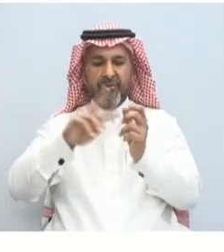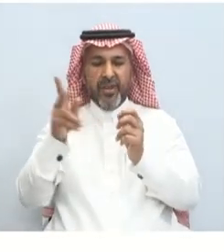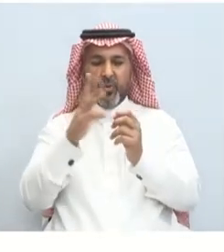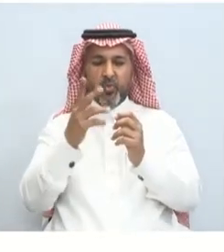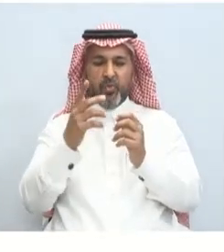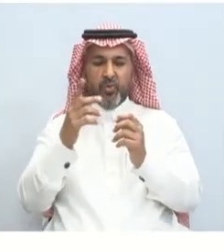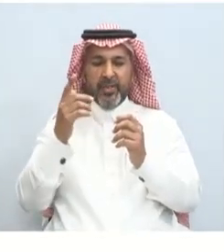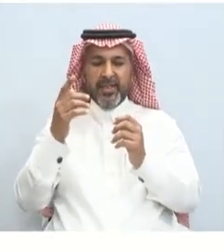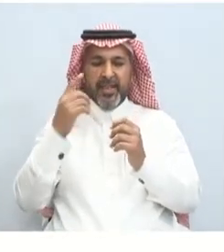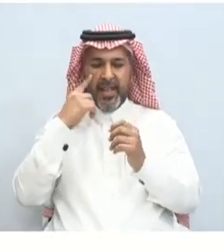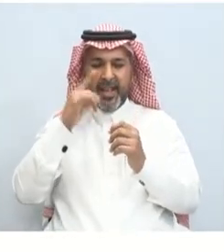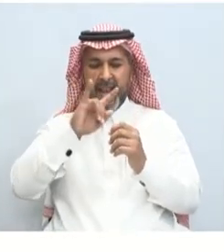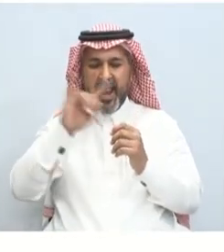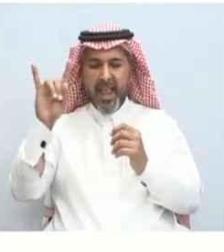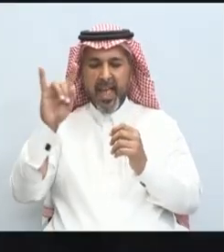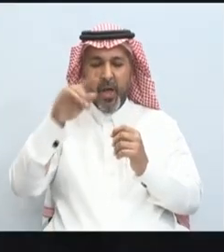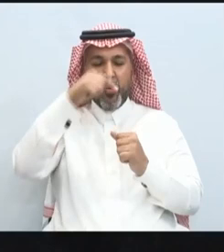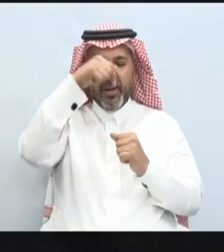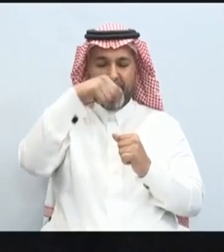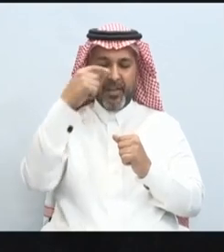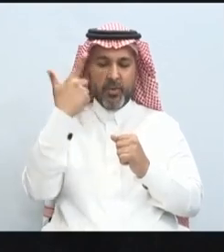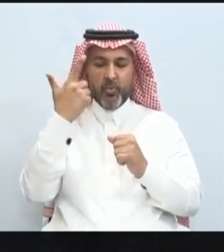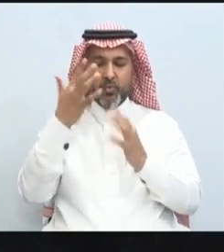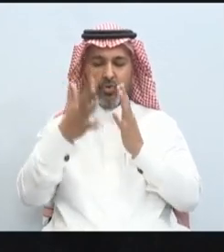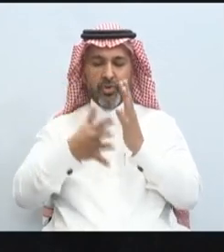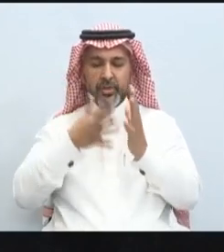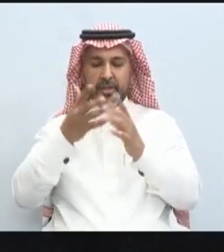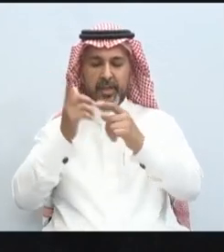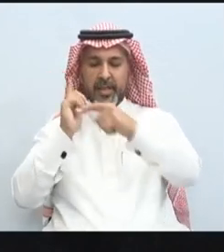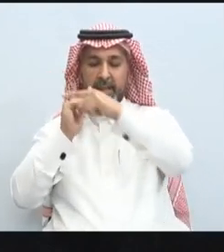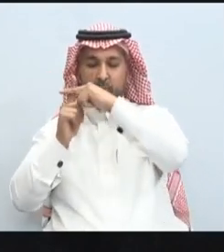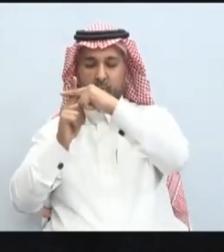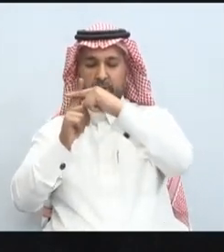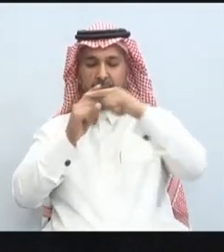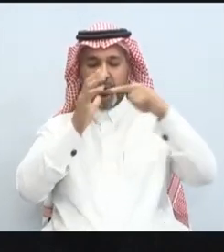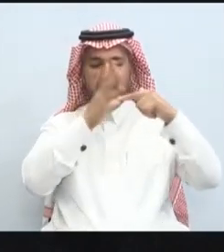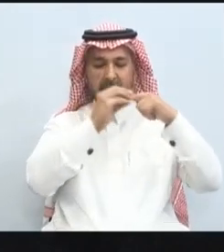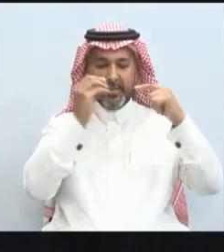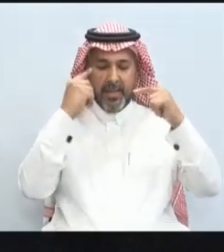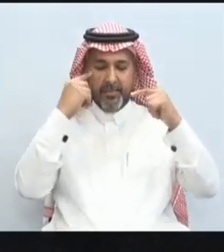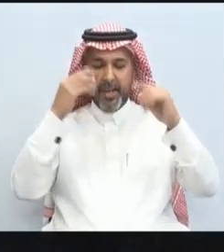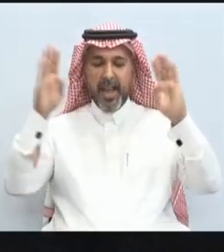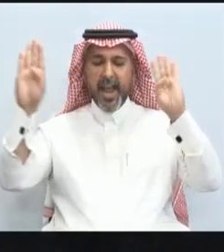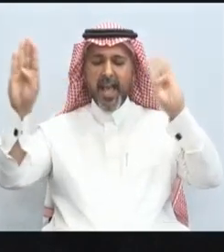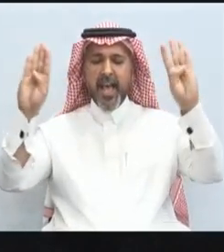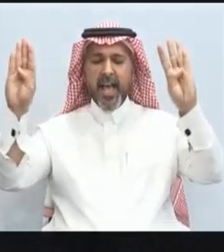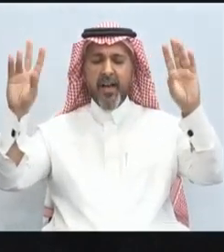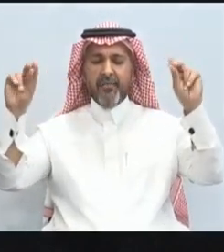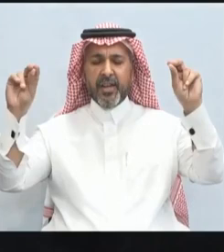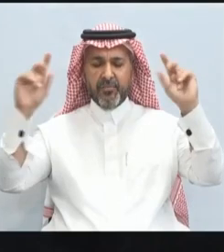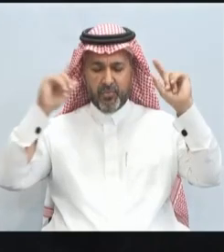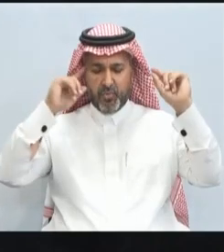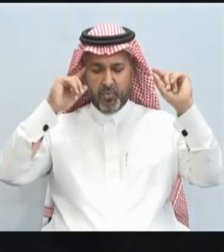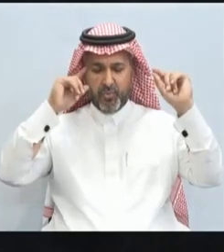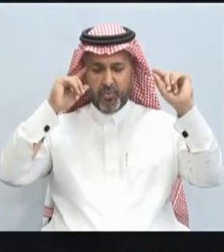الكيف عباقره ليسوا عباقره اذا اتفقوا في الكم كل الطلاب كل الطلاب كل الطلاب كل الطلاب